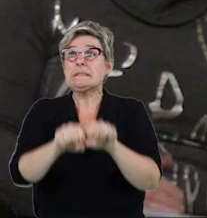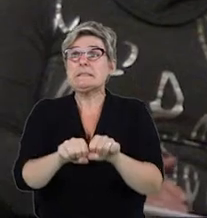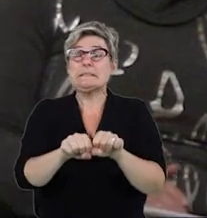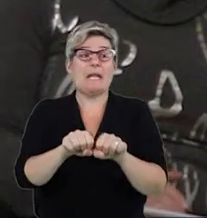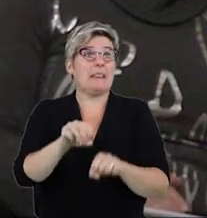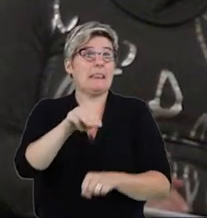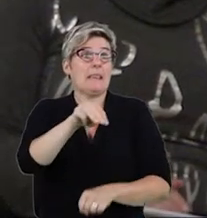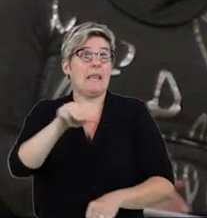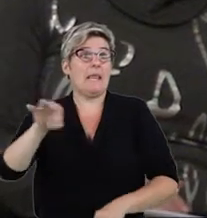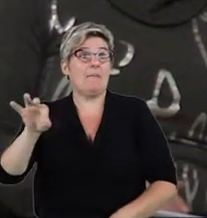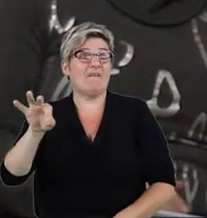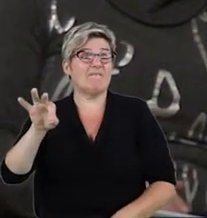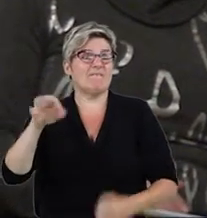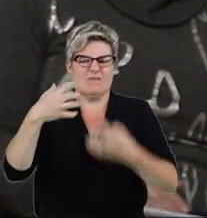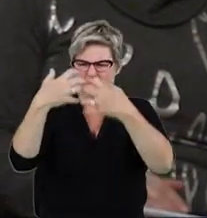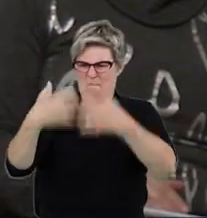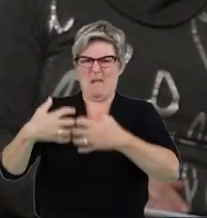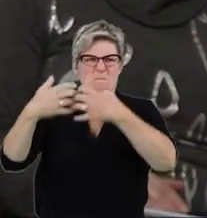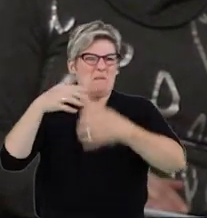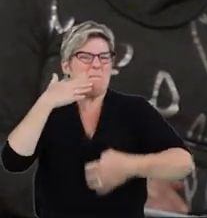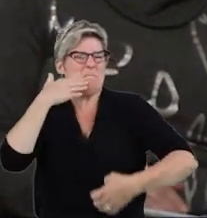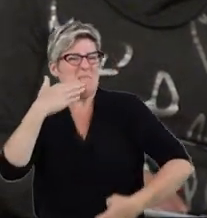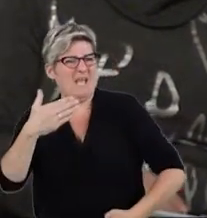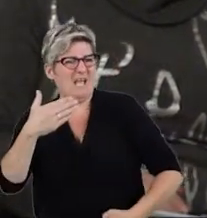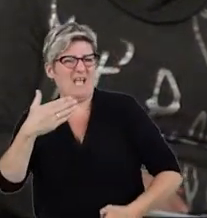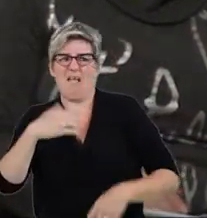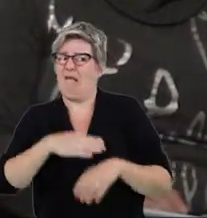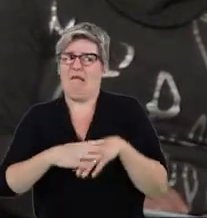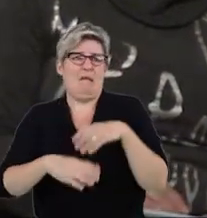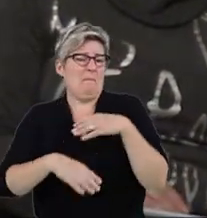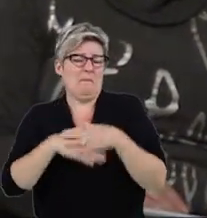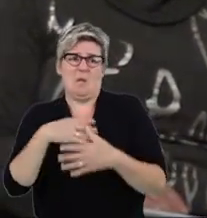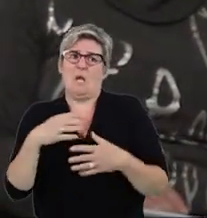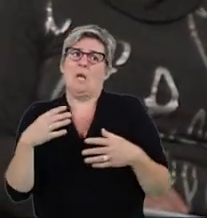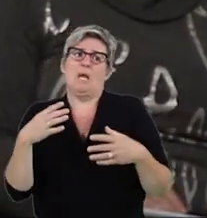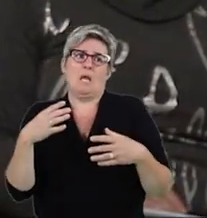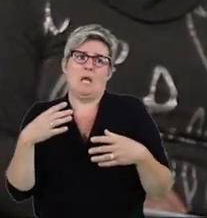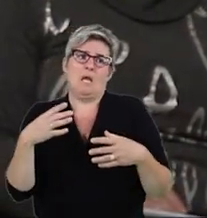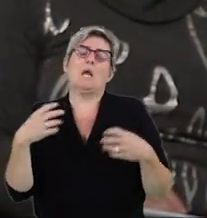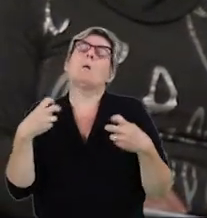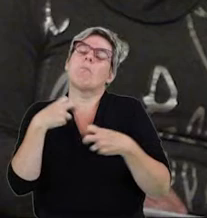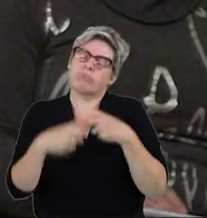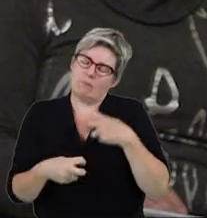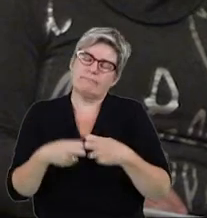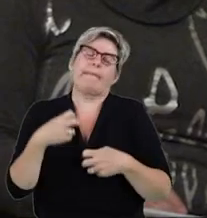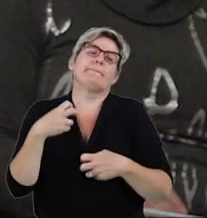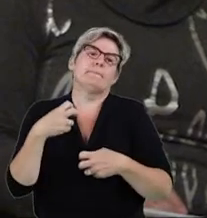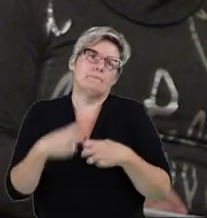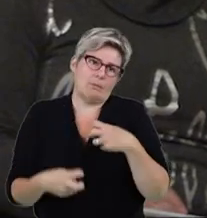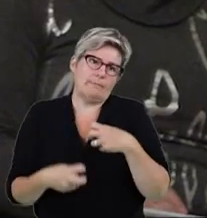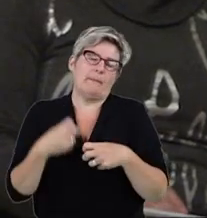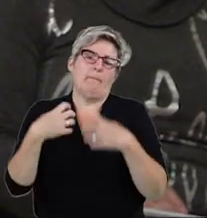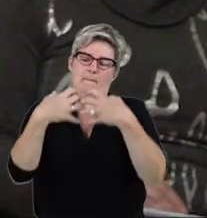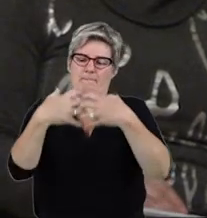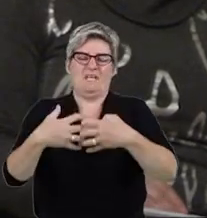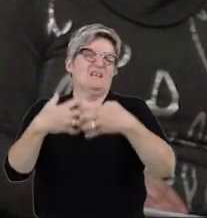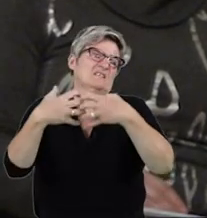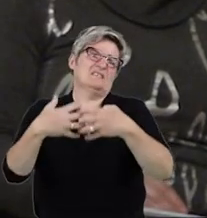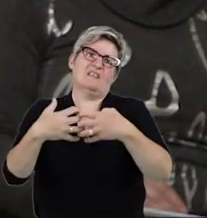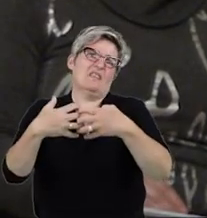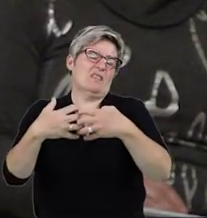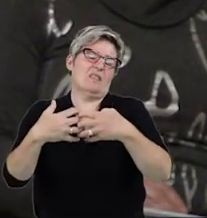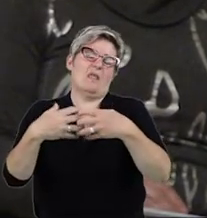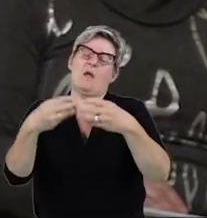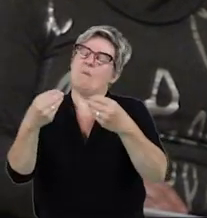que son système FM soit fonctionnel. Malheureusement, on avait encore beaucoup de problèmes avec son